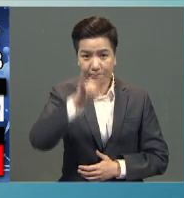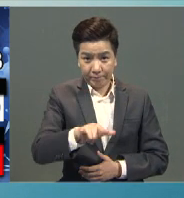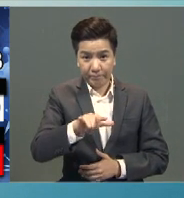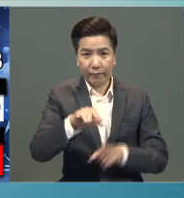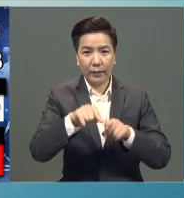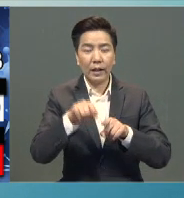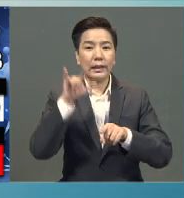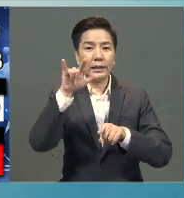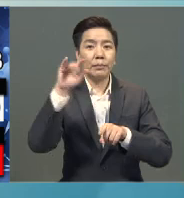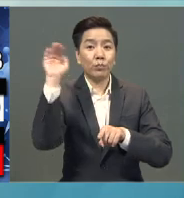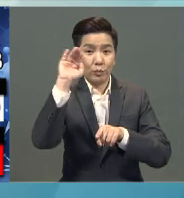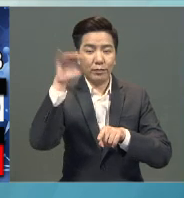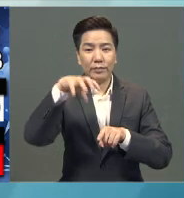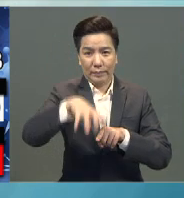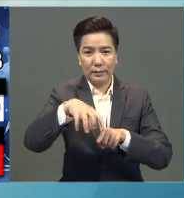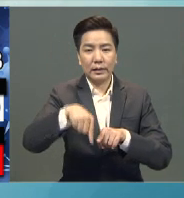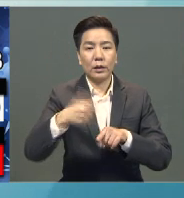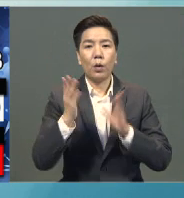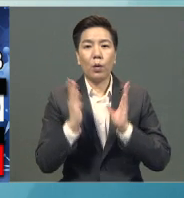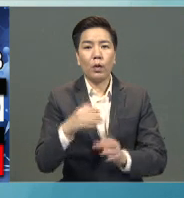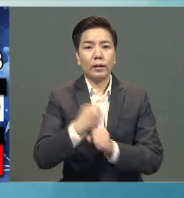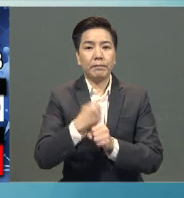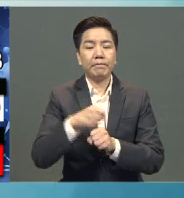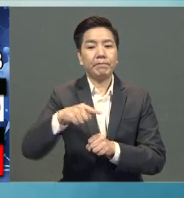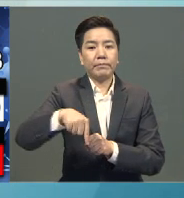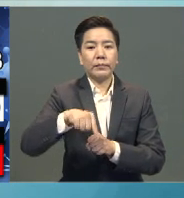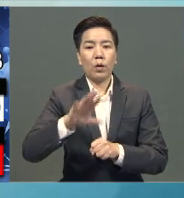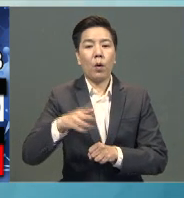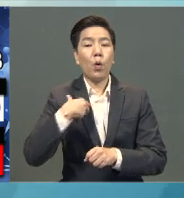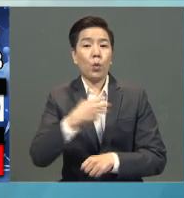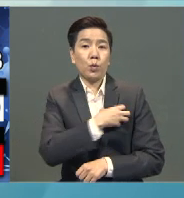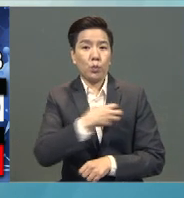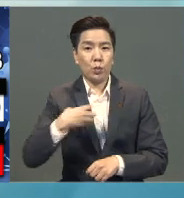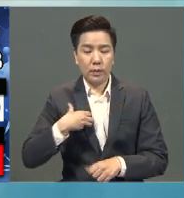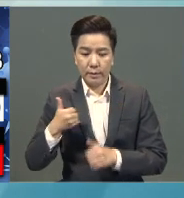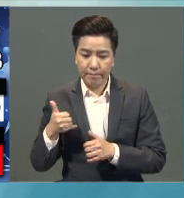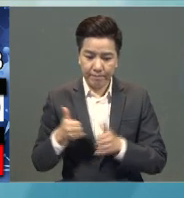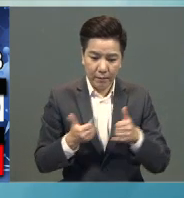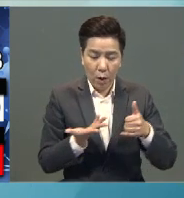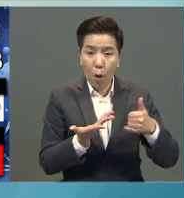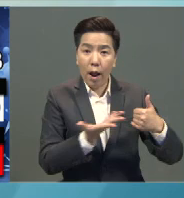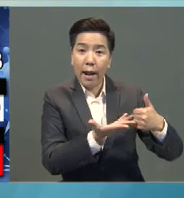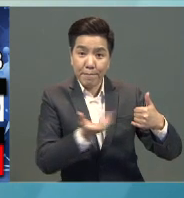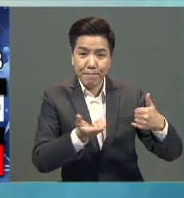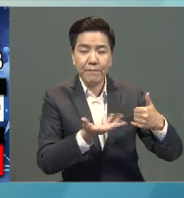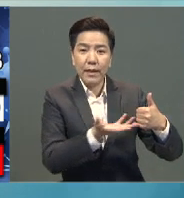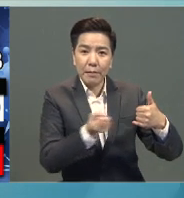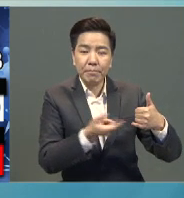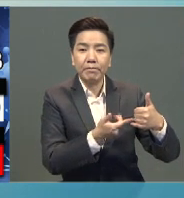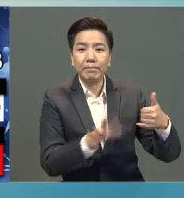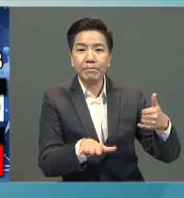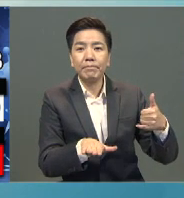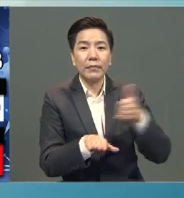ณภูมิก็ได้มีเจ้าที่ของหน่วยงานต้นสังกัดของท่านทูตผู้นั้นมารับแล้วก็มา